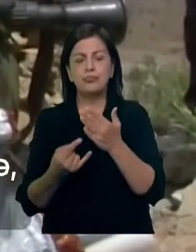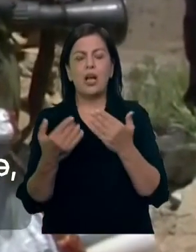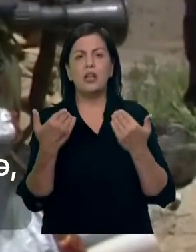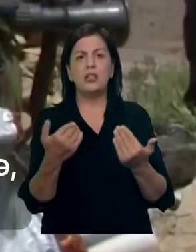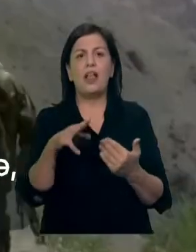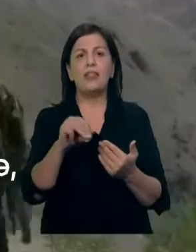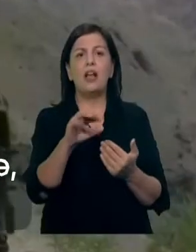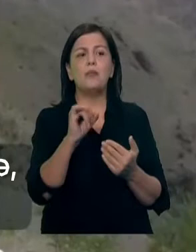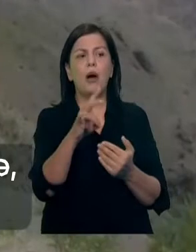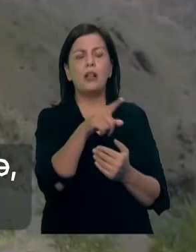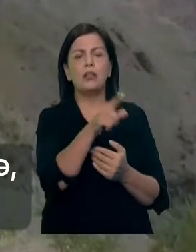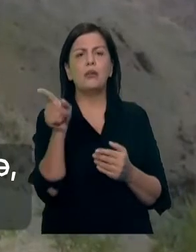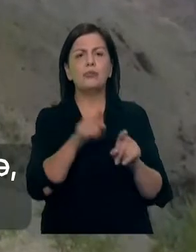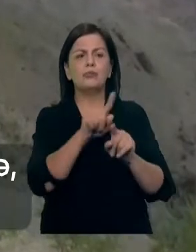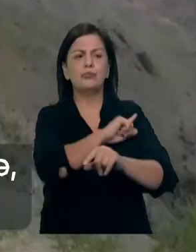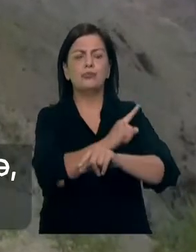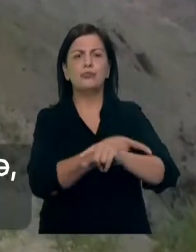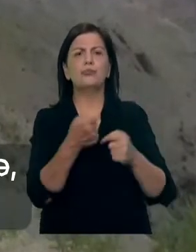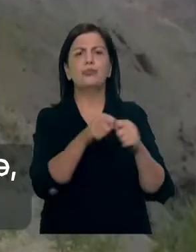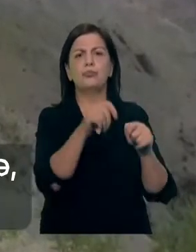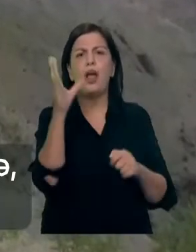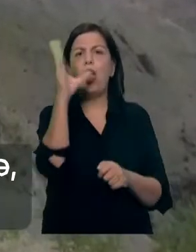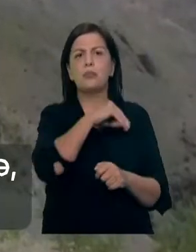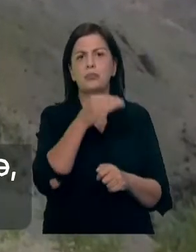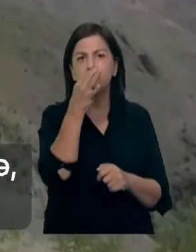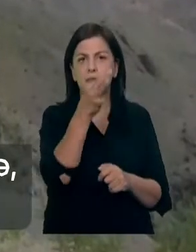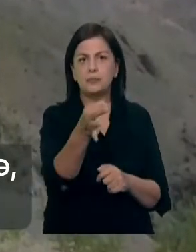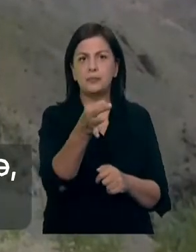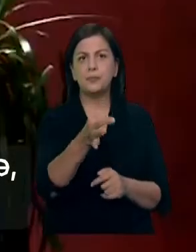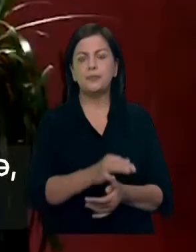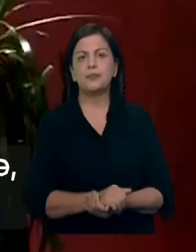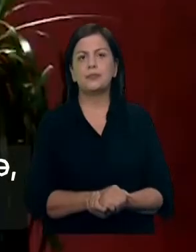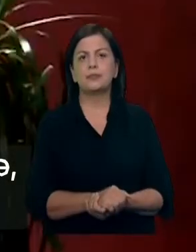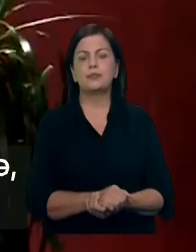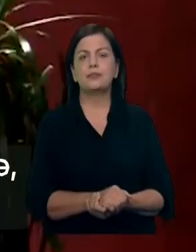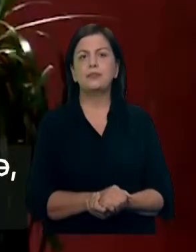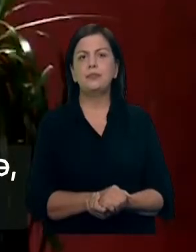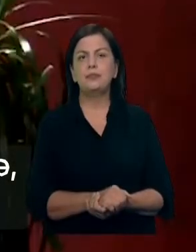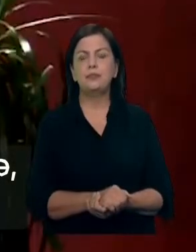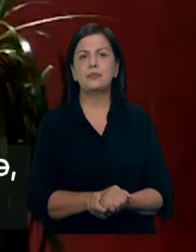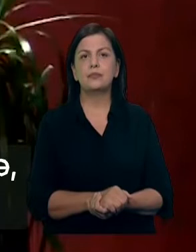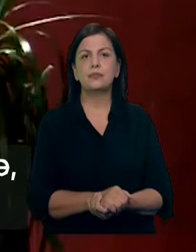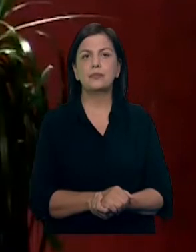hesab etməyən hərəkat üzvləri də qoşulmuşdu. IŞİD'le